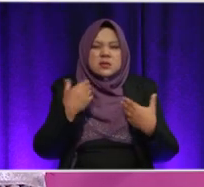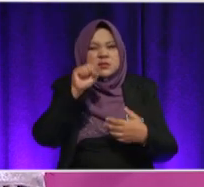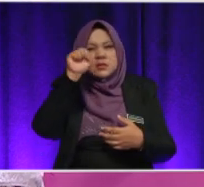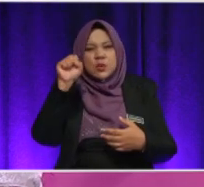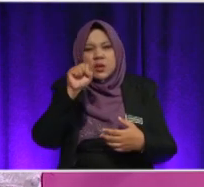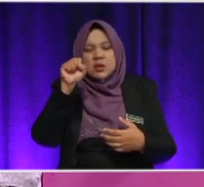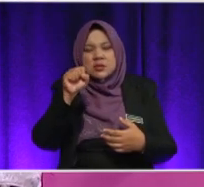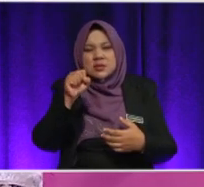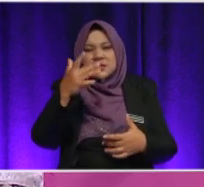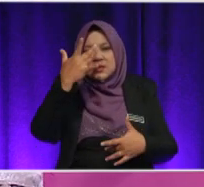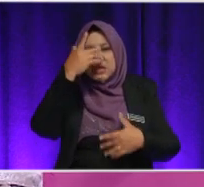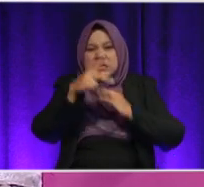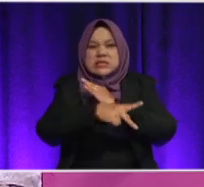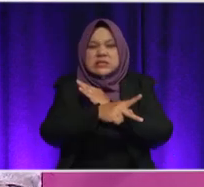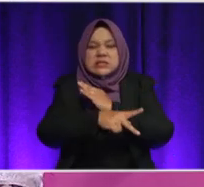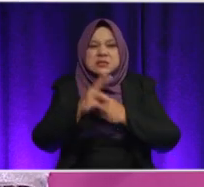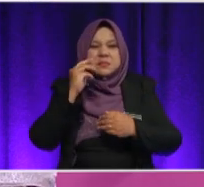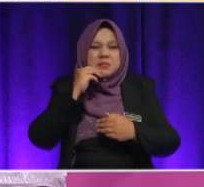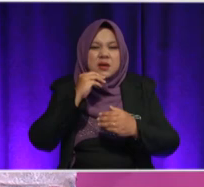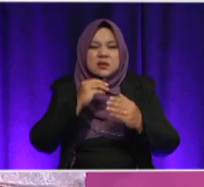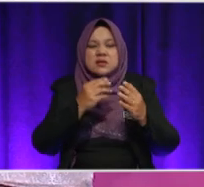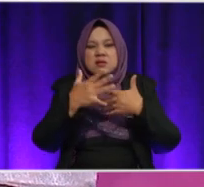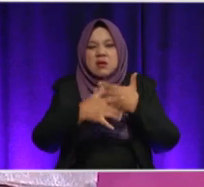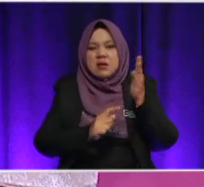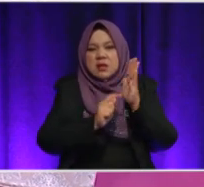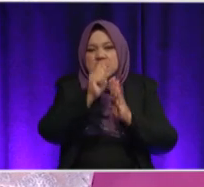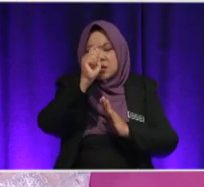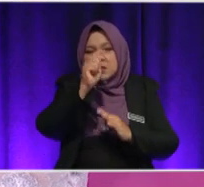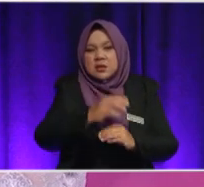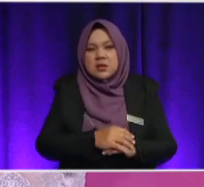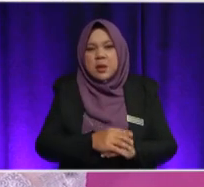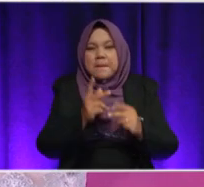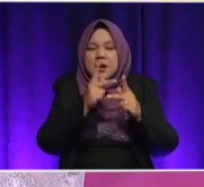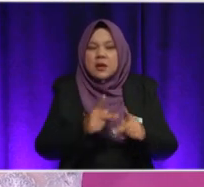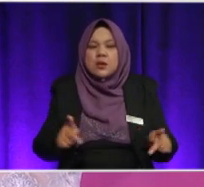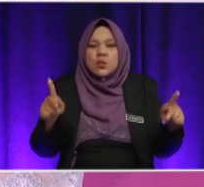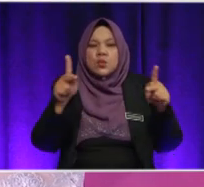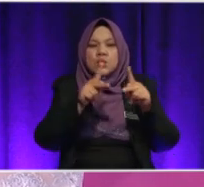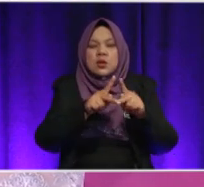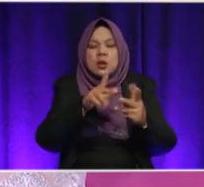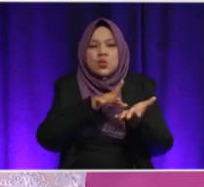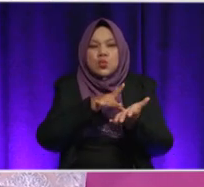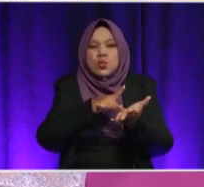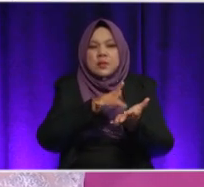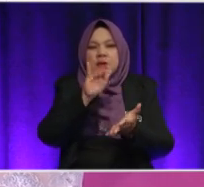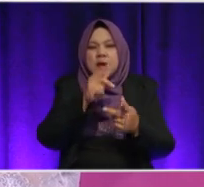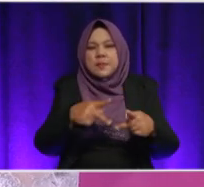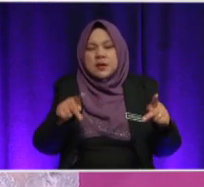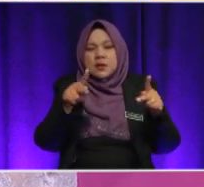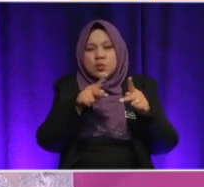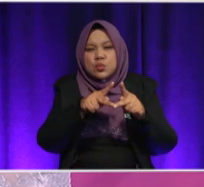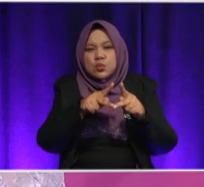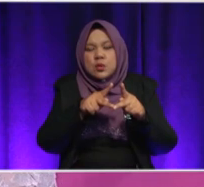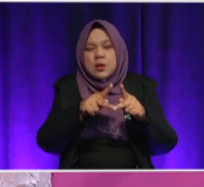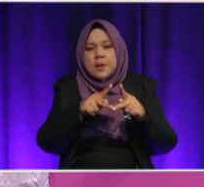Mari kita yang kena kencing manis darah tinggi betul mereka ini memerlukan pengambilan obat-obat buatan manusia